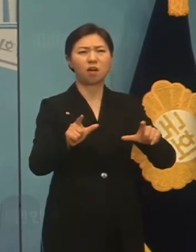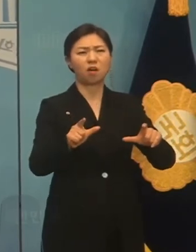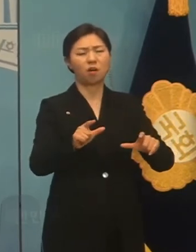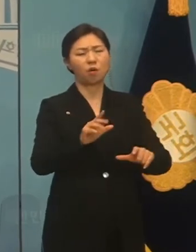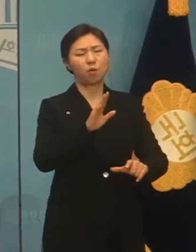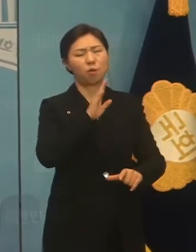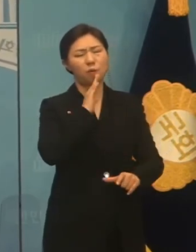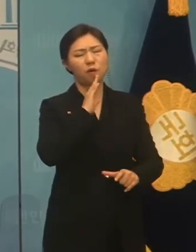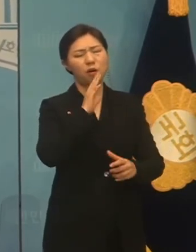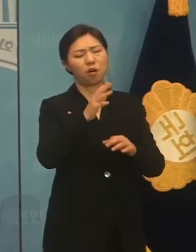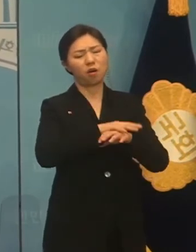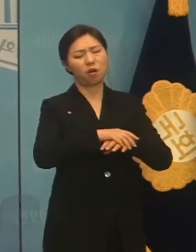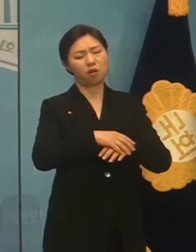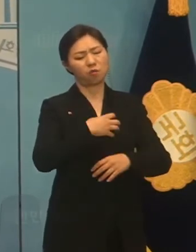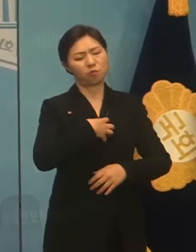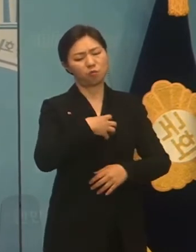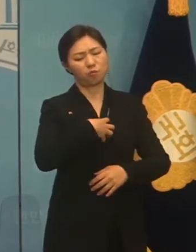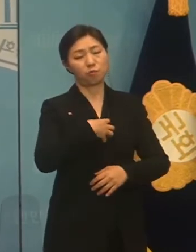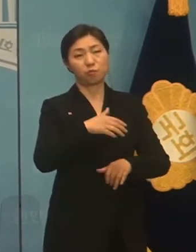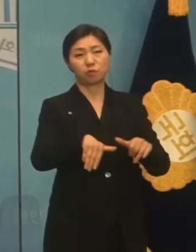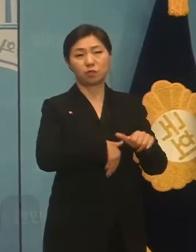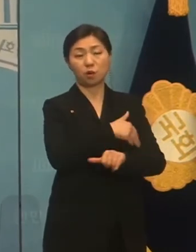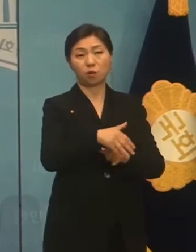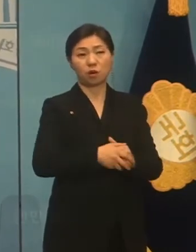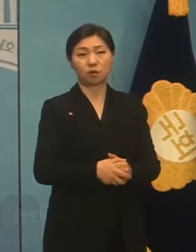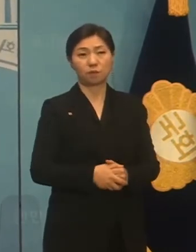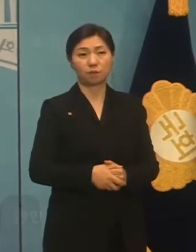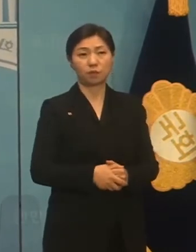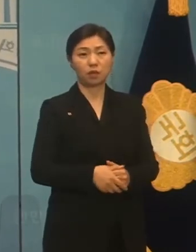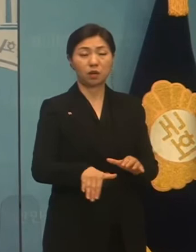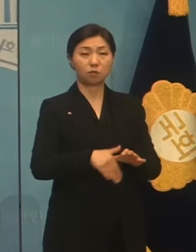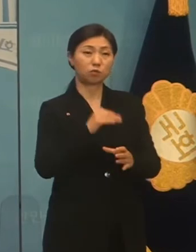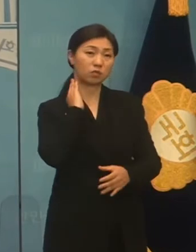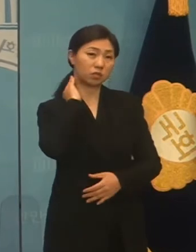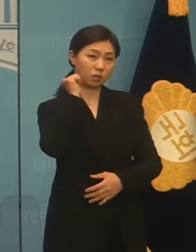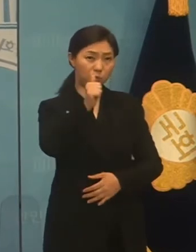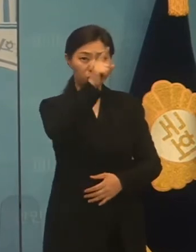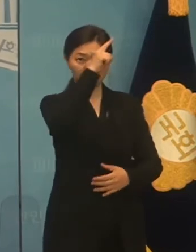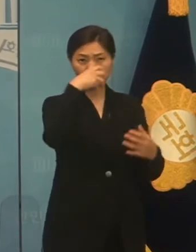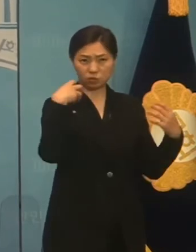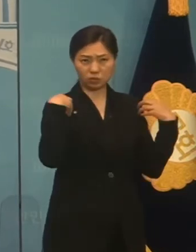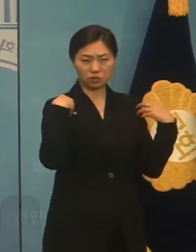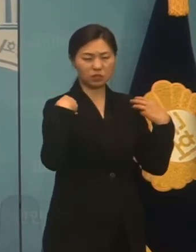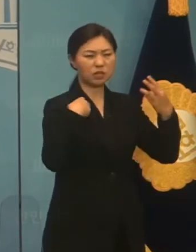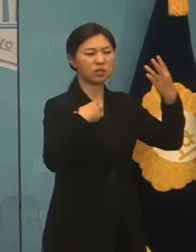문재인 정권은 3패, 3붕 정권입니다.